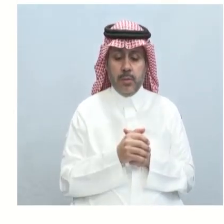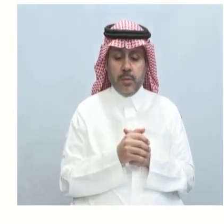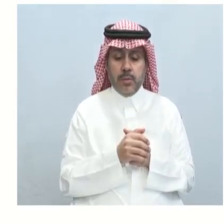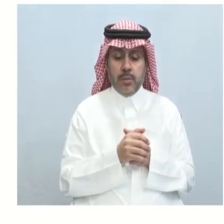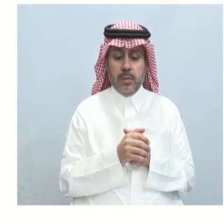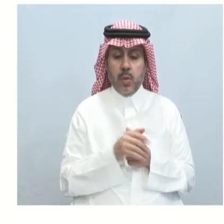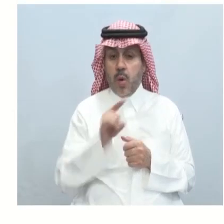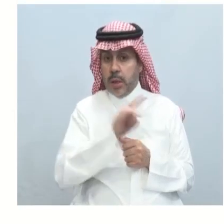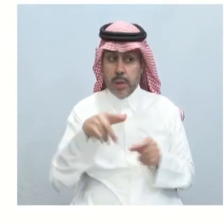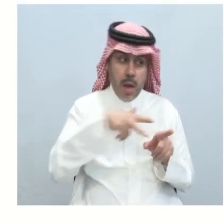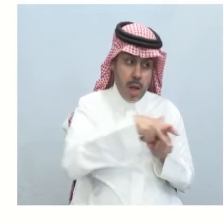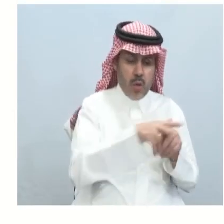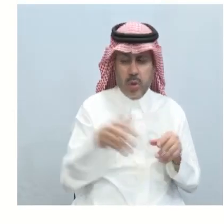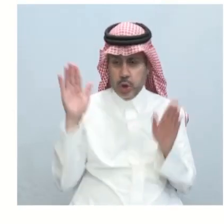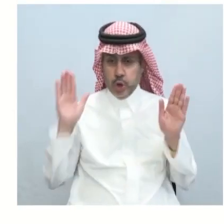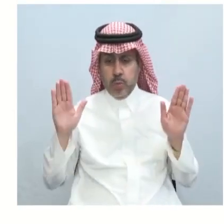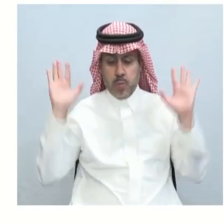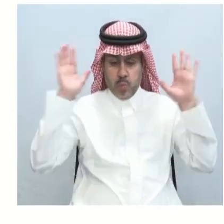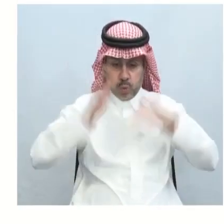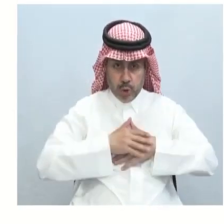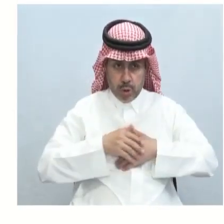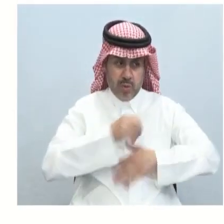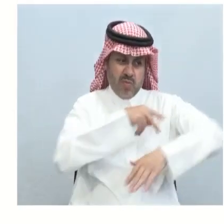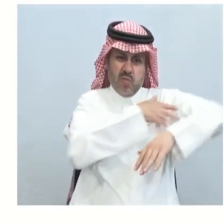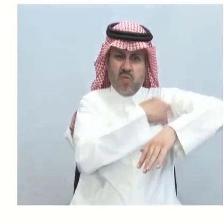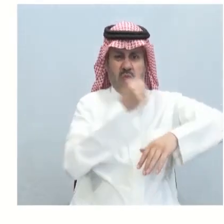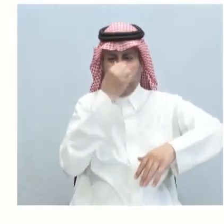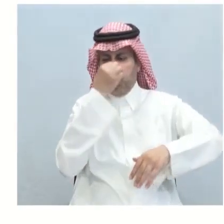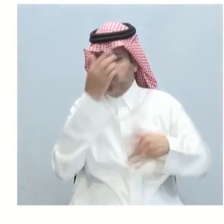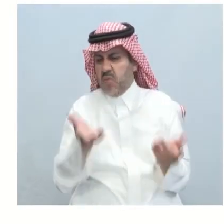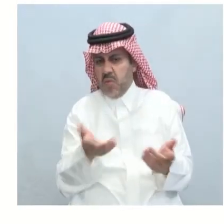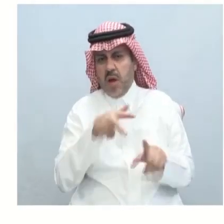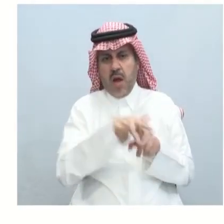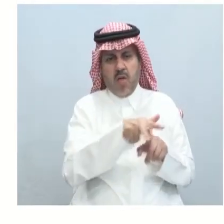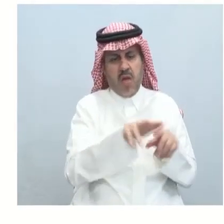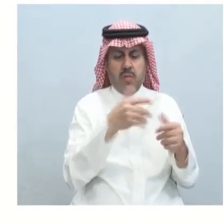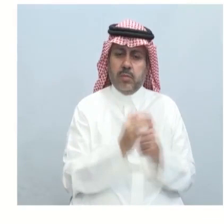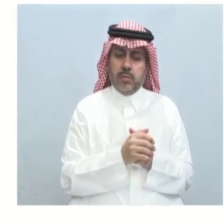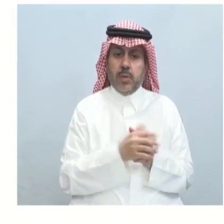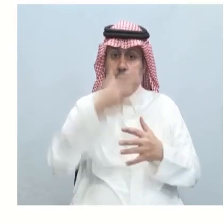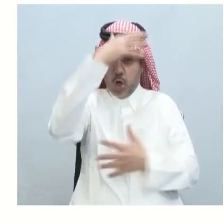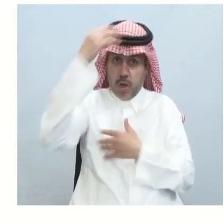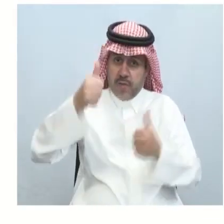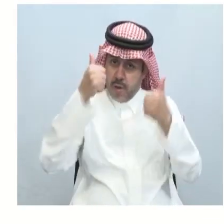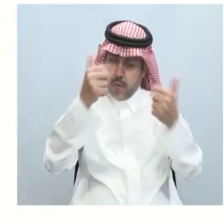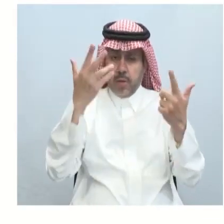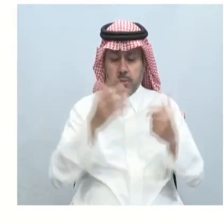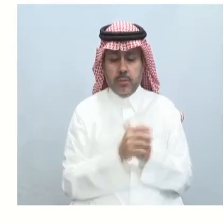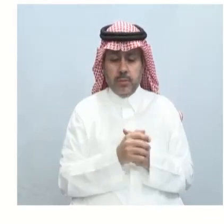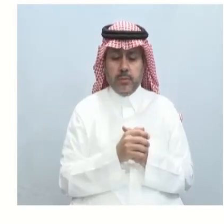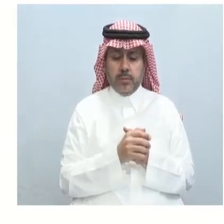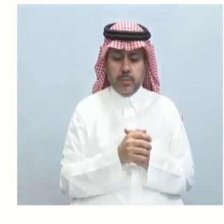وحتى لا نؤذي المصلين لان النظافه والرائحه الطيبه مما تساعد في الخشوع